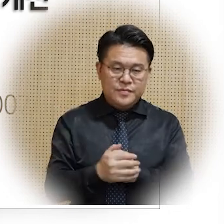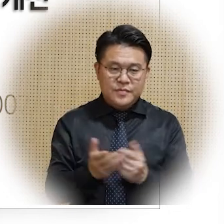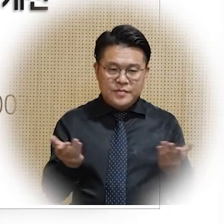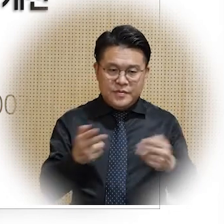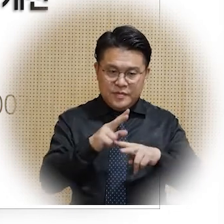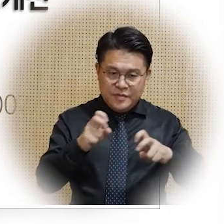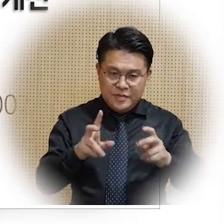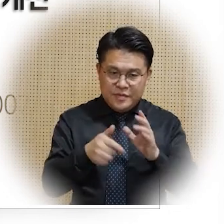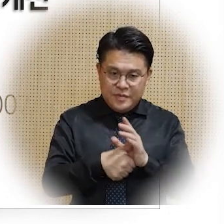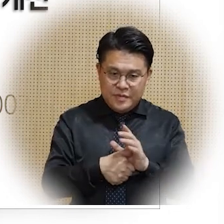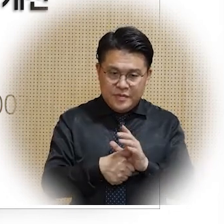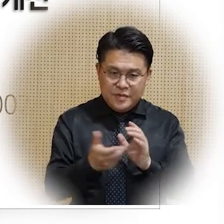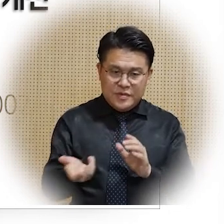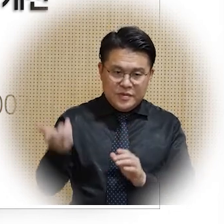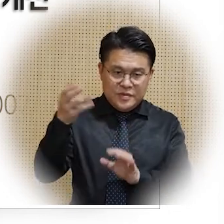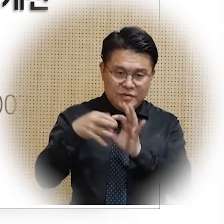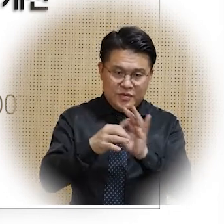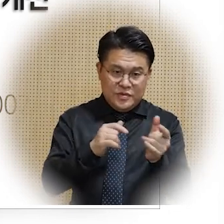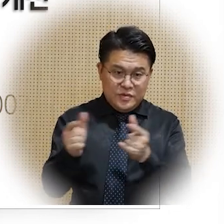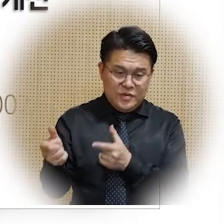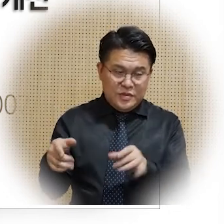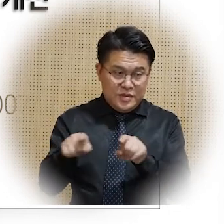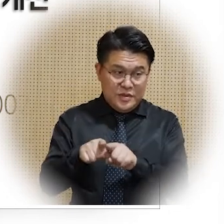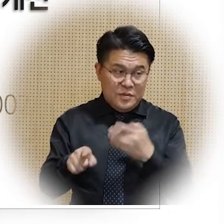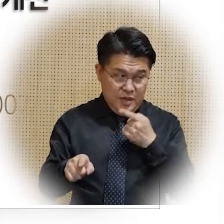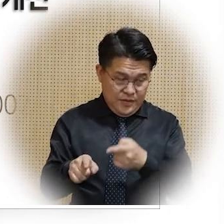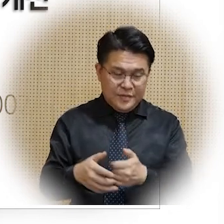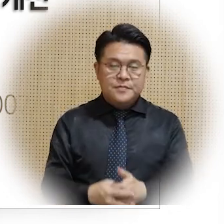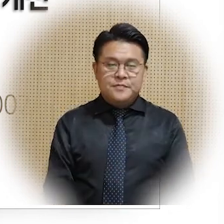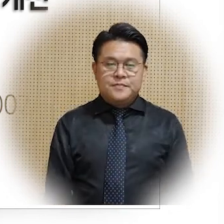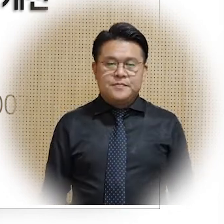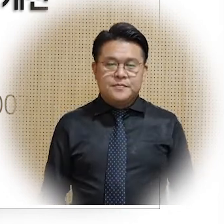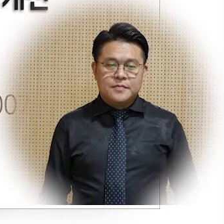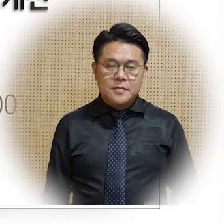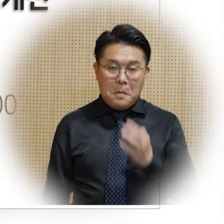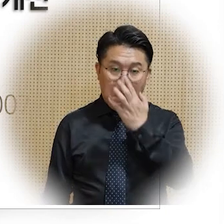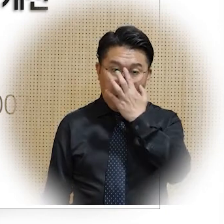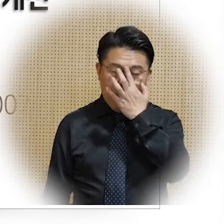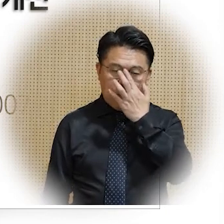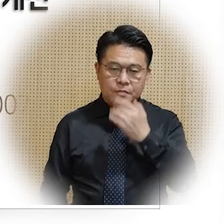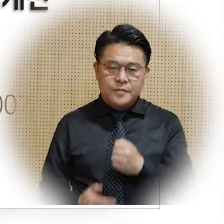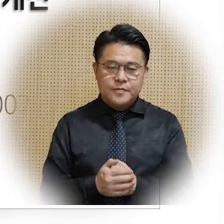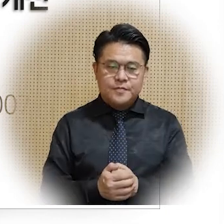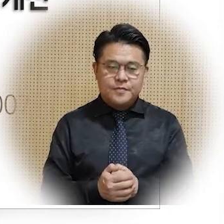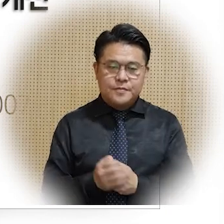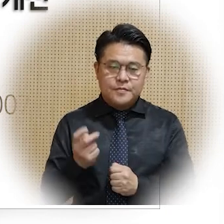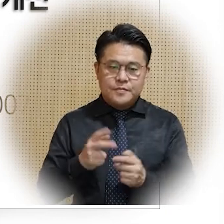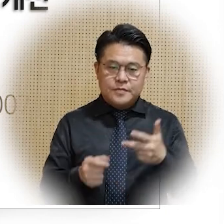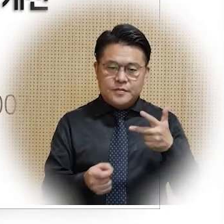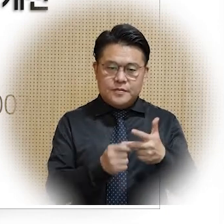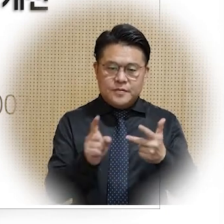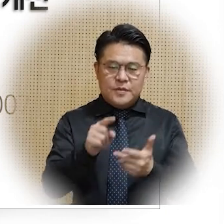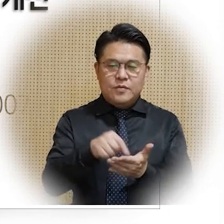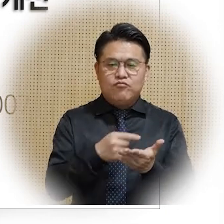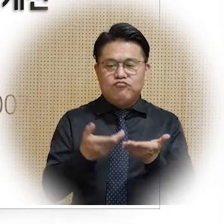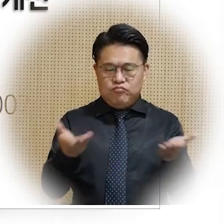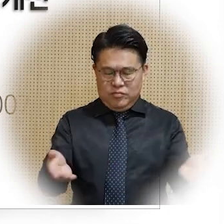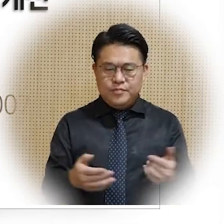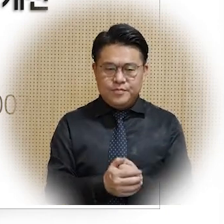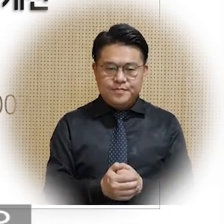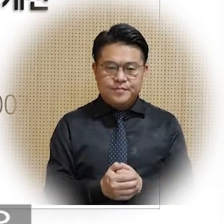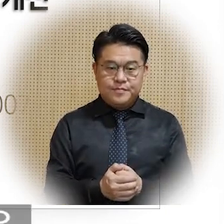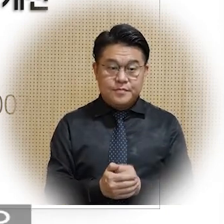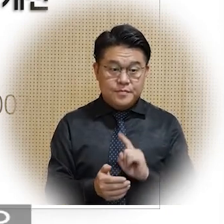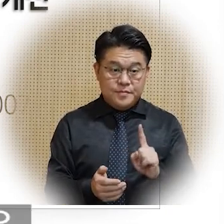직무 분석을 할 때 이 승진과 관련된 부분들을 이제 뭐 적용을 할 수 있다라는 겁니다. 그래서 일곱 번째는 이제